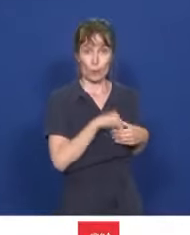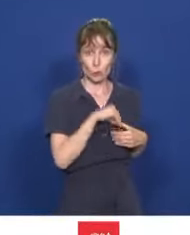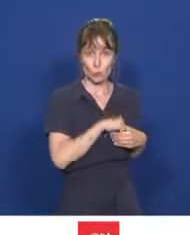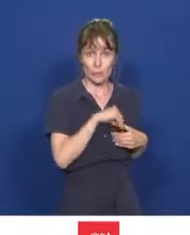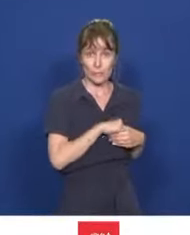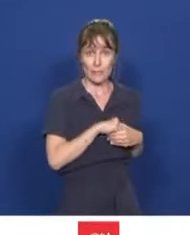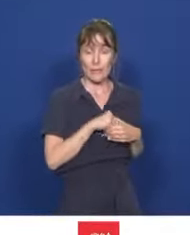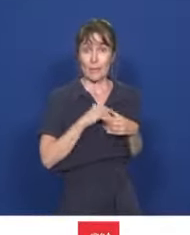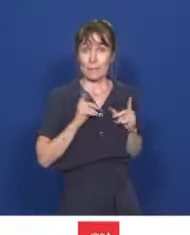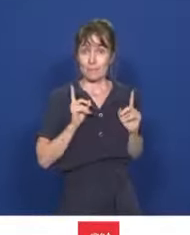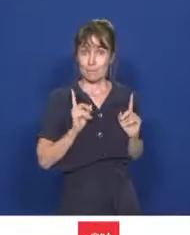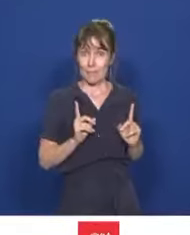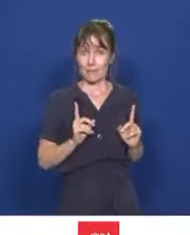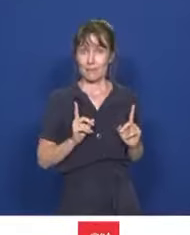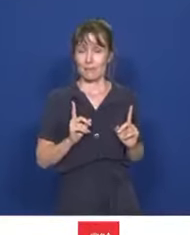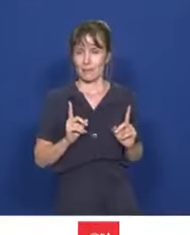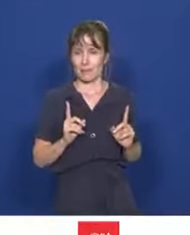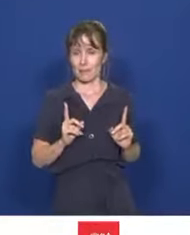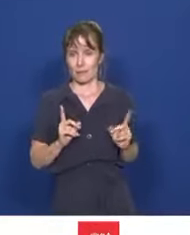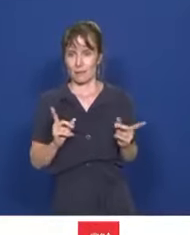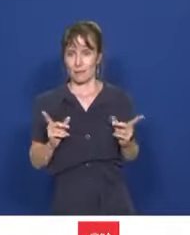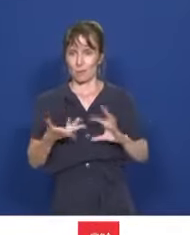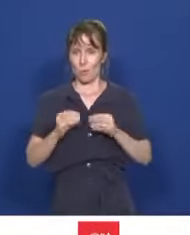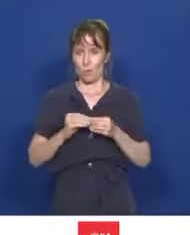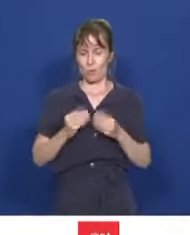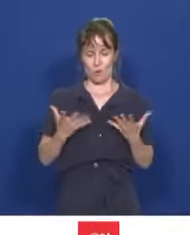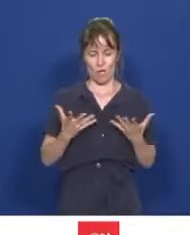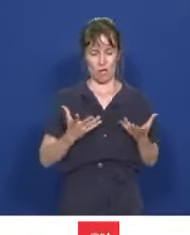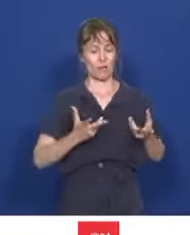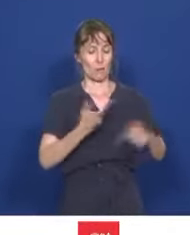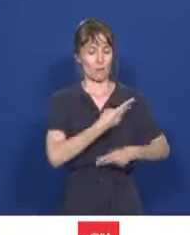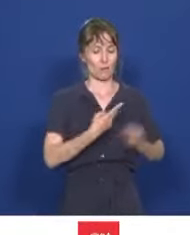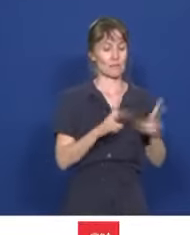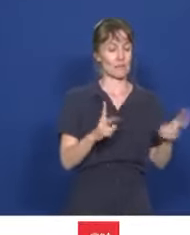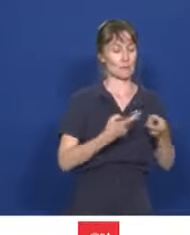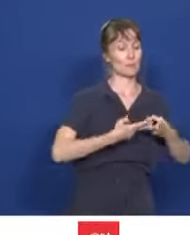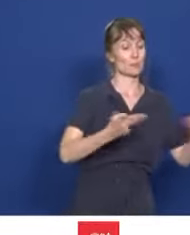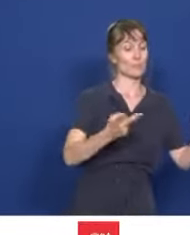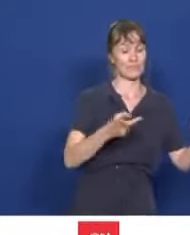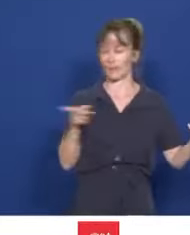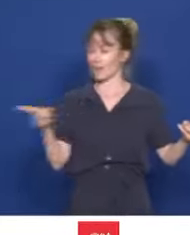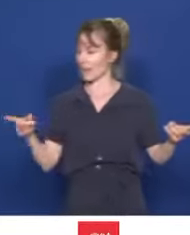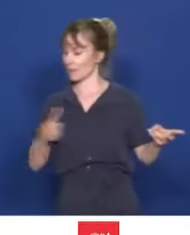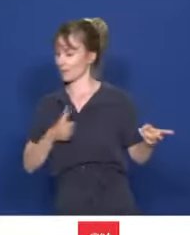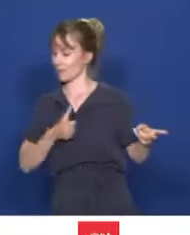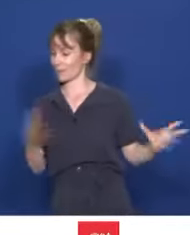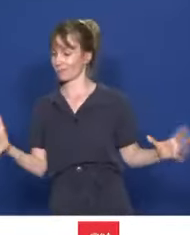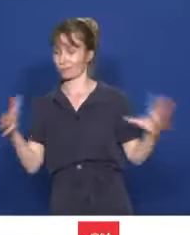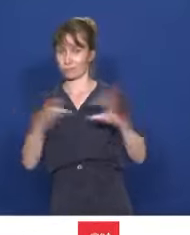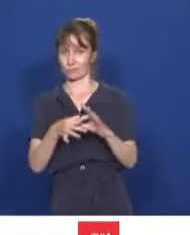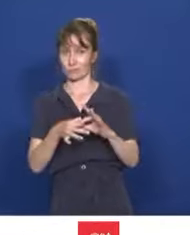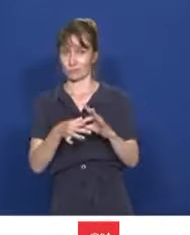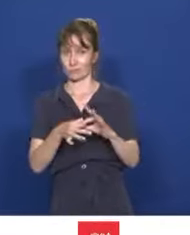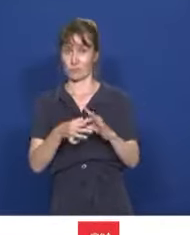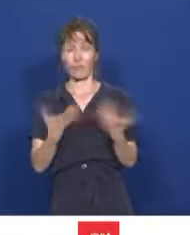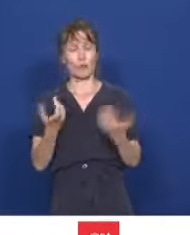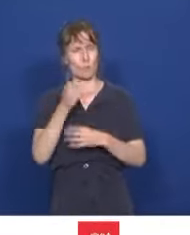façon complexe les intérêts publics et privés, la commune se trouvant responsable des façades d'une partie des